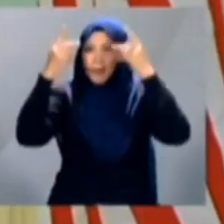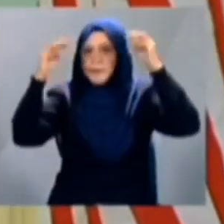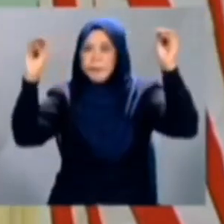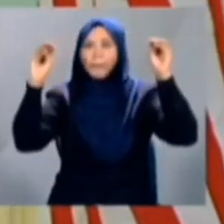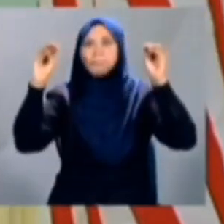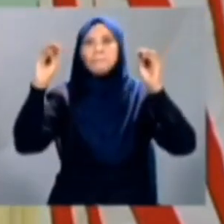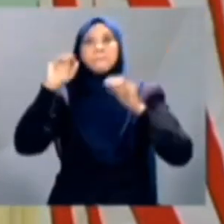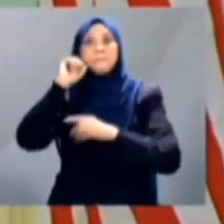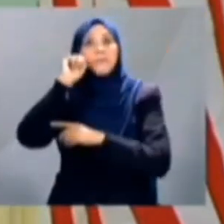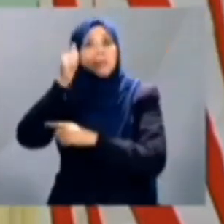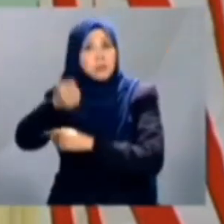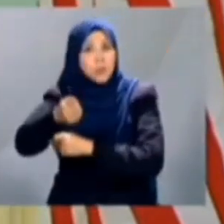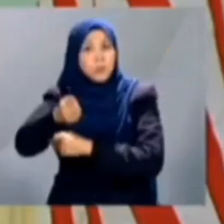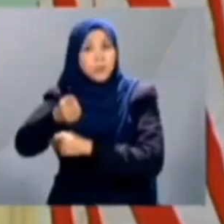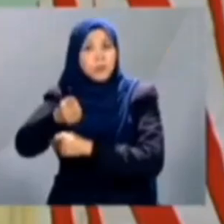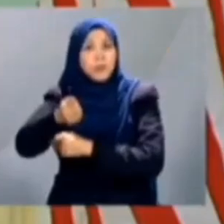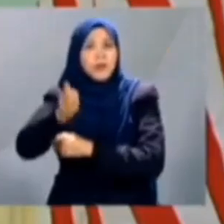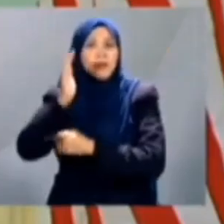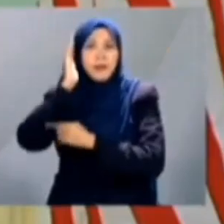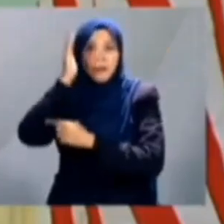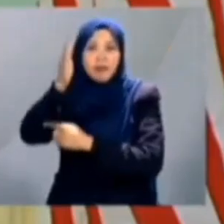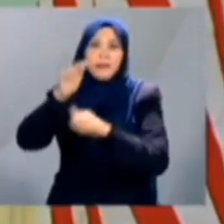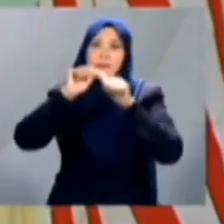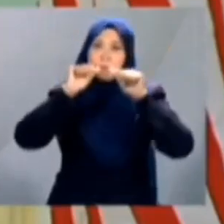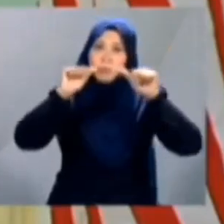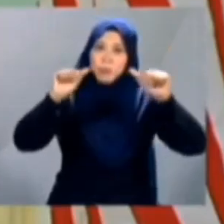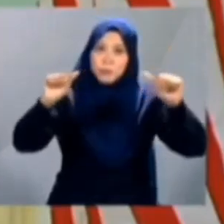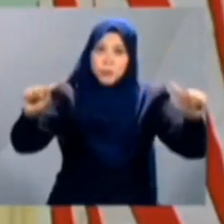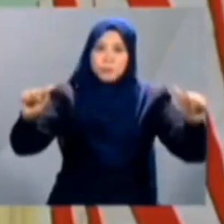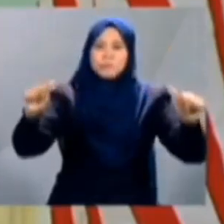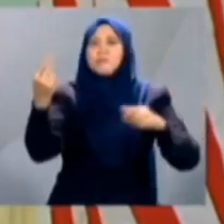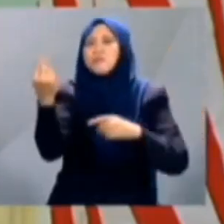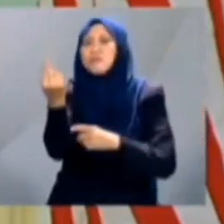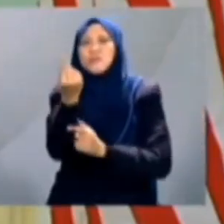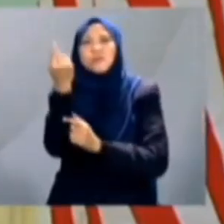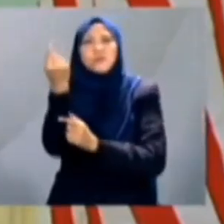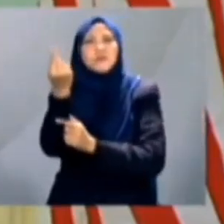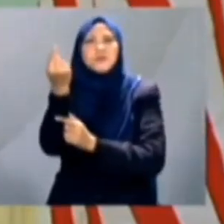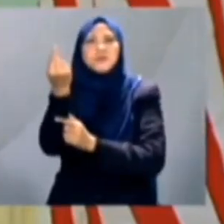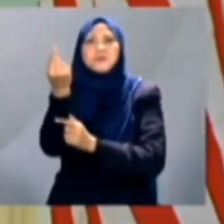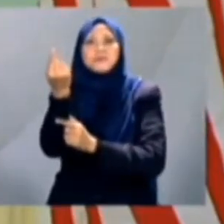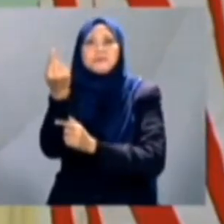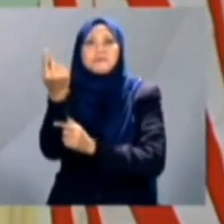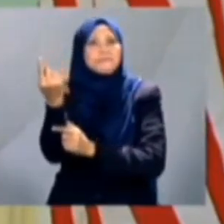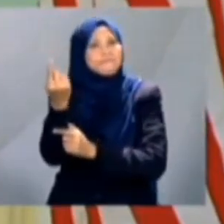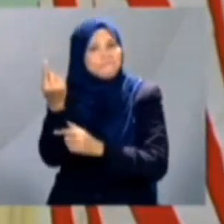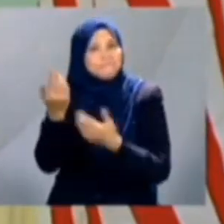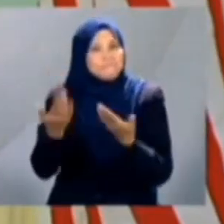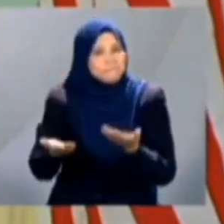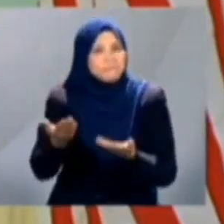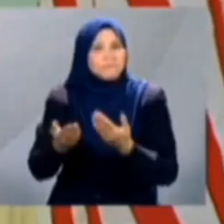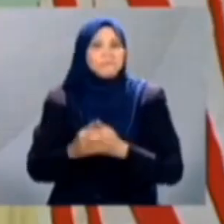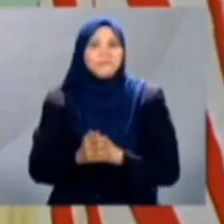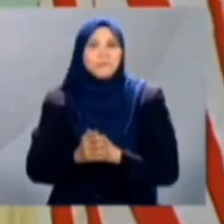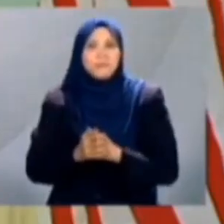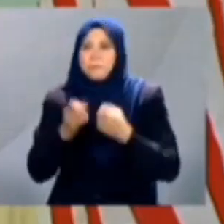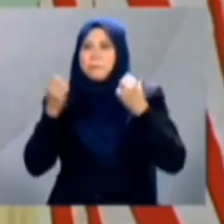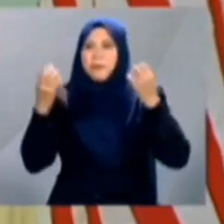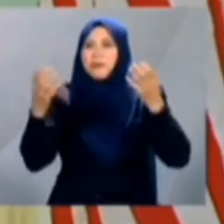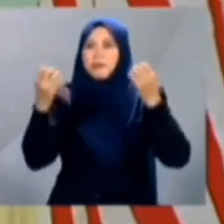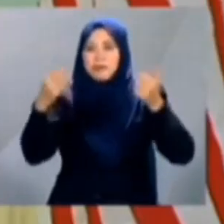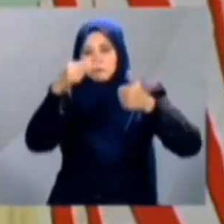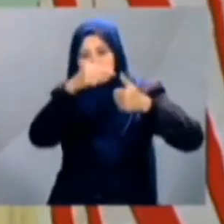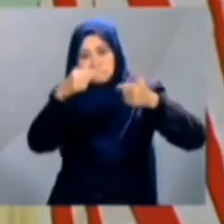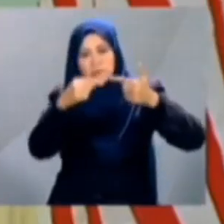Tria keyambang hormat country akan mengumumkannya sesuatu ini tentu saja lah banyak